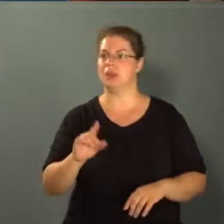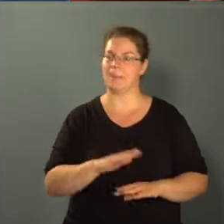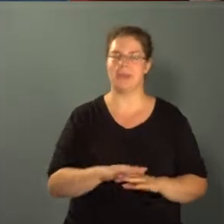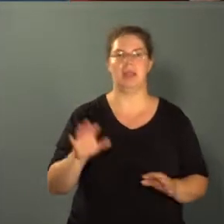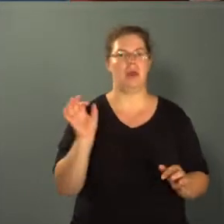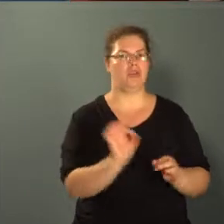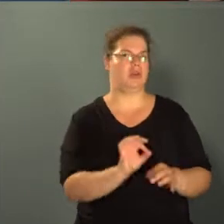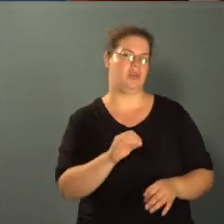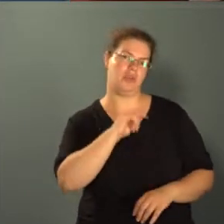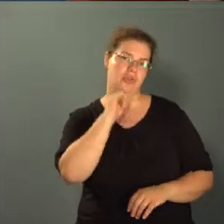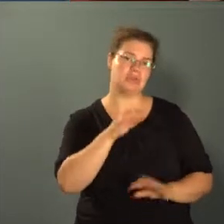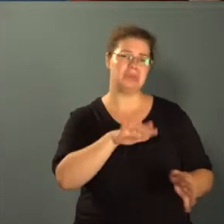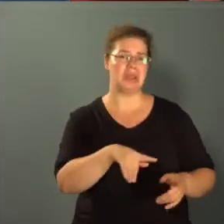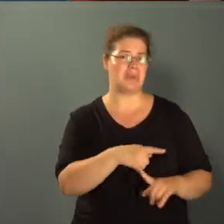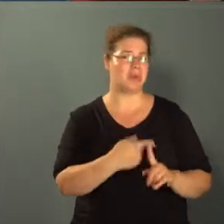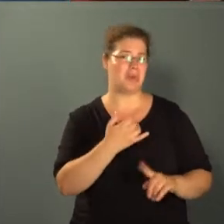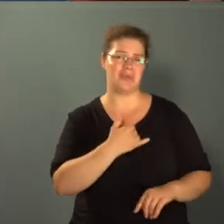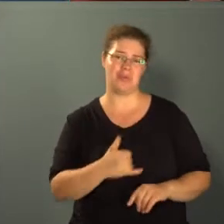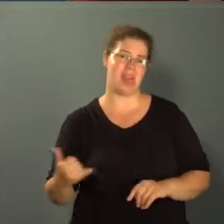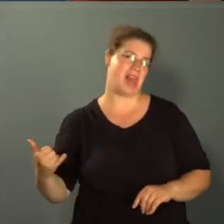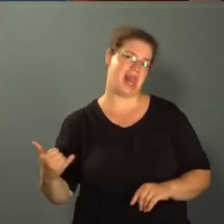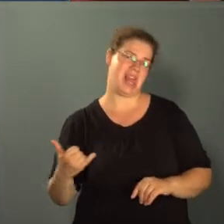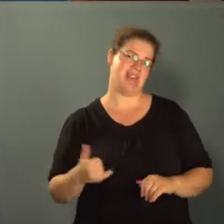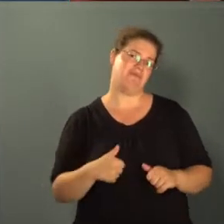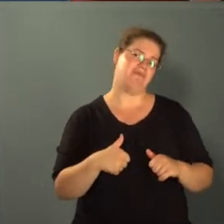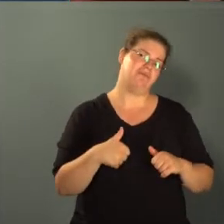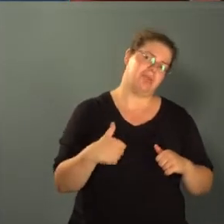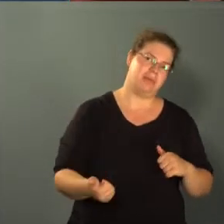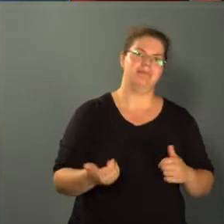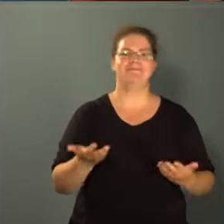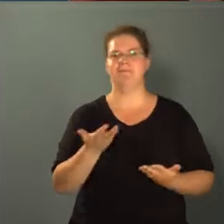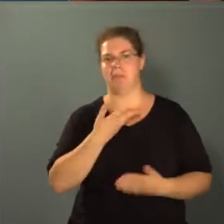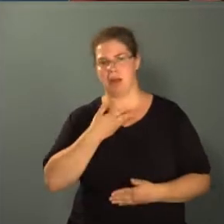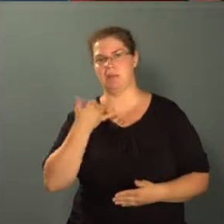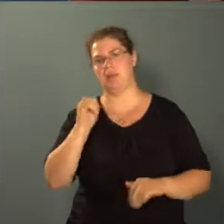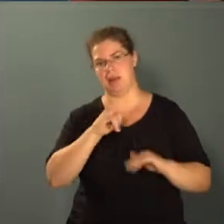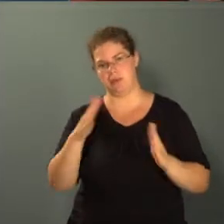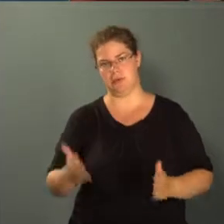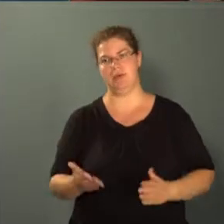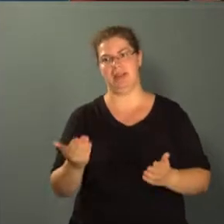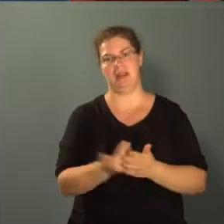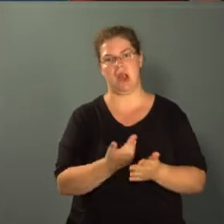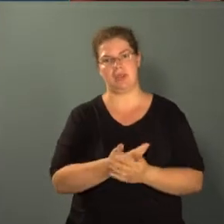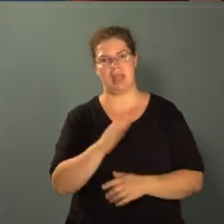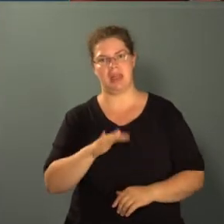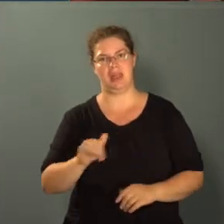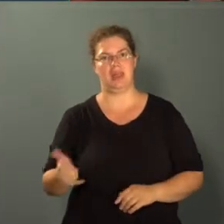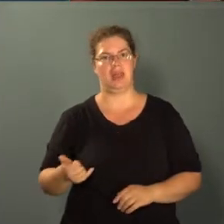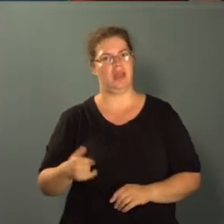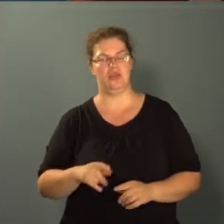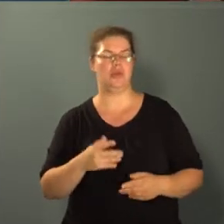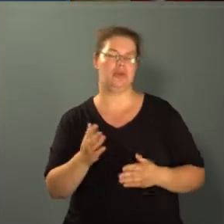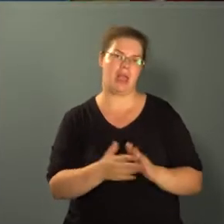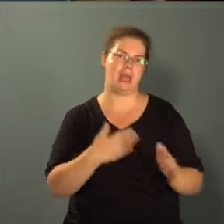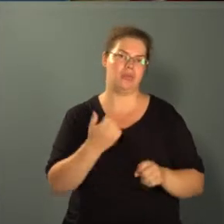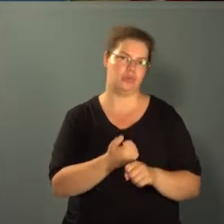esetre sikerült. Nagyjából egy fél év távlatában megkaptunk a telefonfülkét használatra, és így neki is